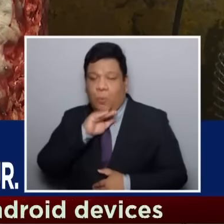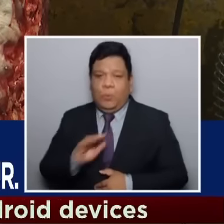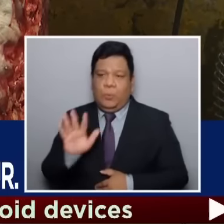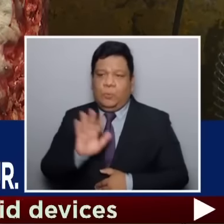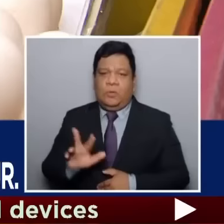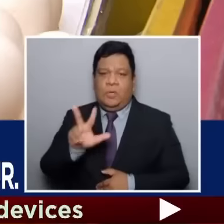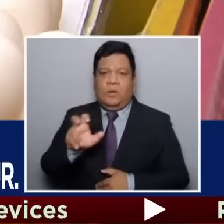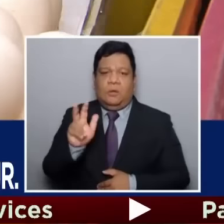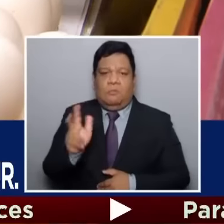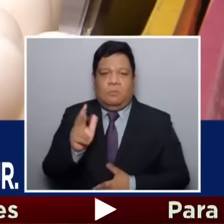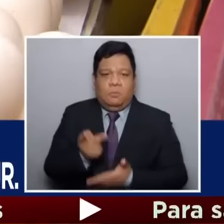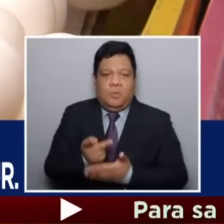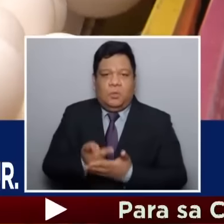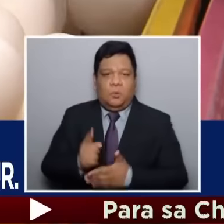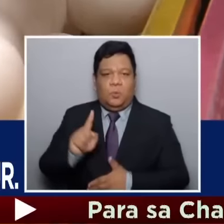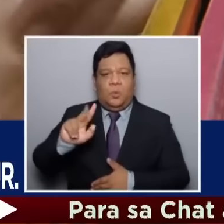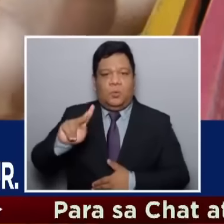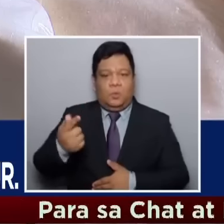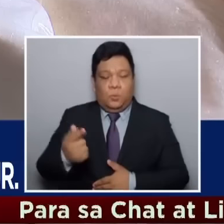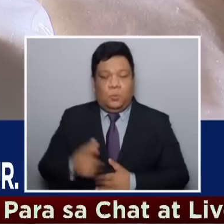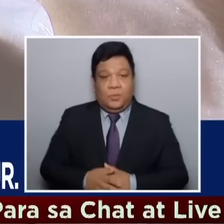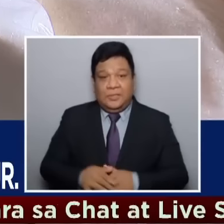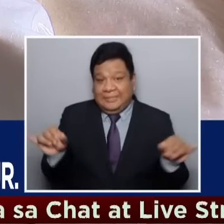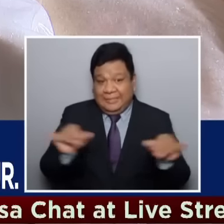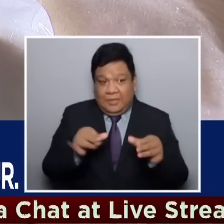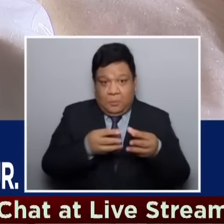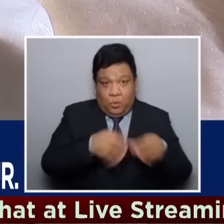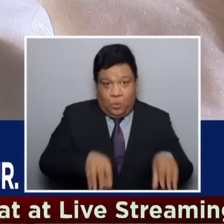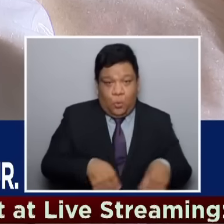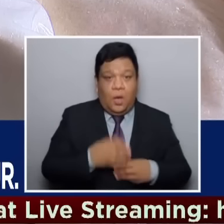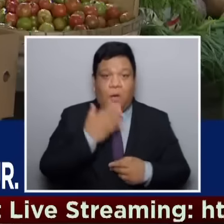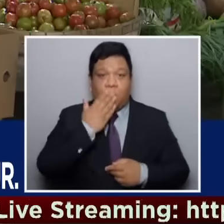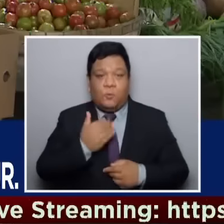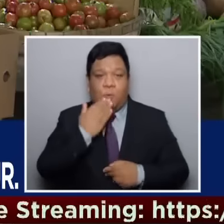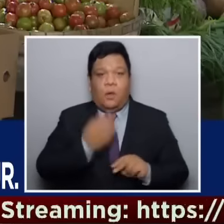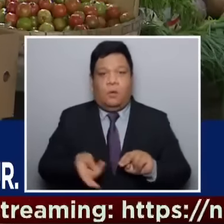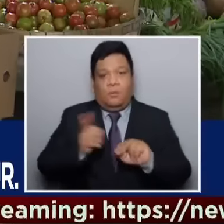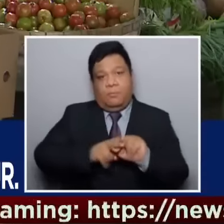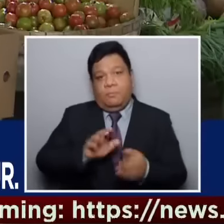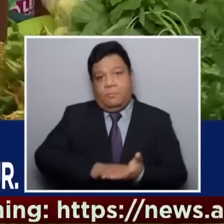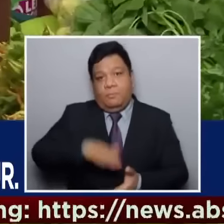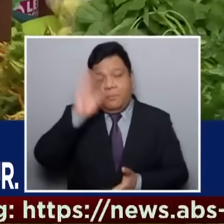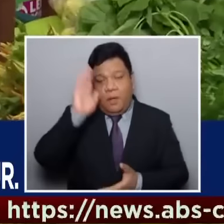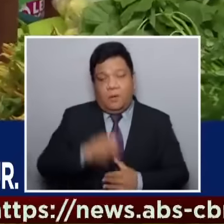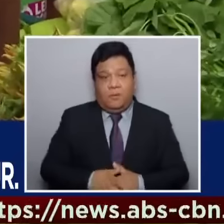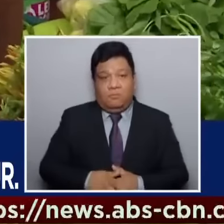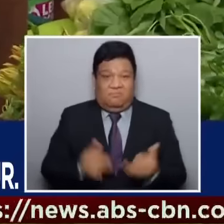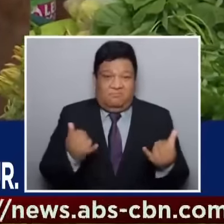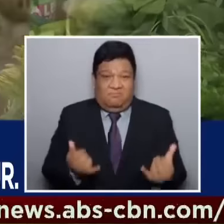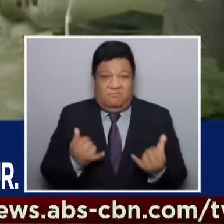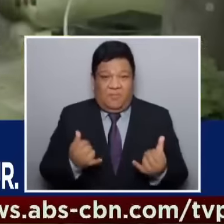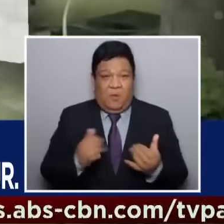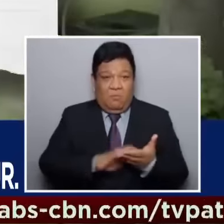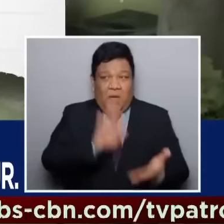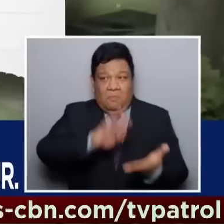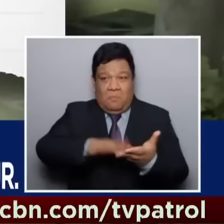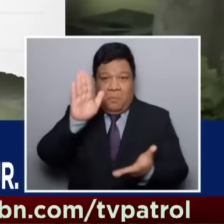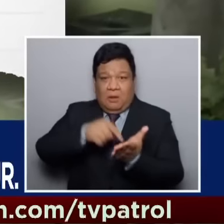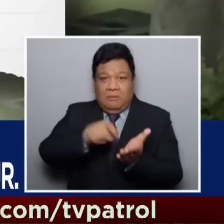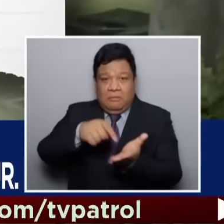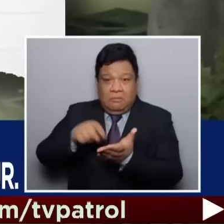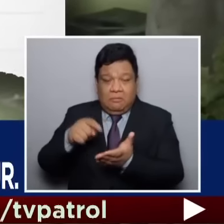na kada kilo. Pati ang presyo ng itlog at asukal, nagtaasan din. Dahil sa pagsirit ng presyo ng bilihin, umabot